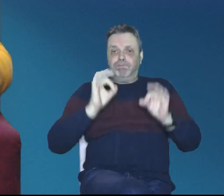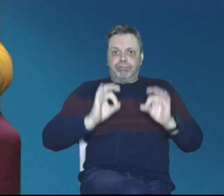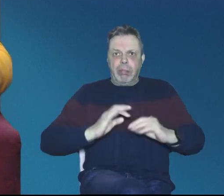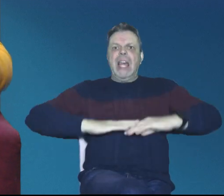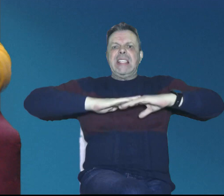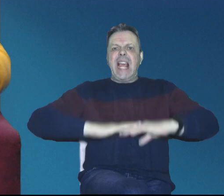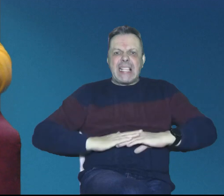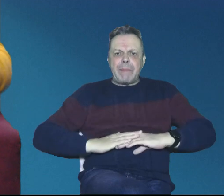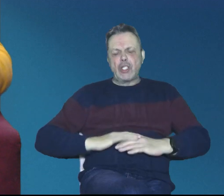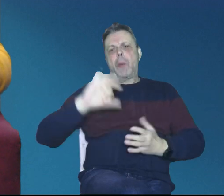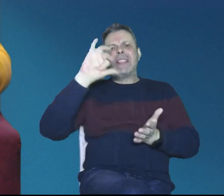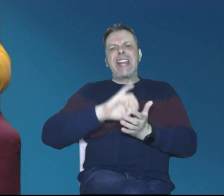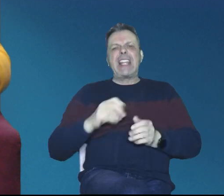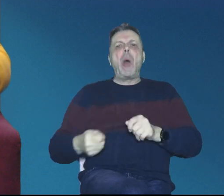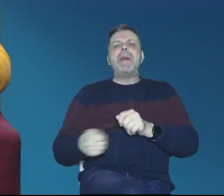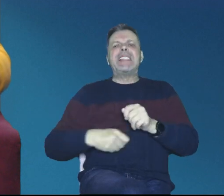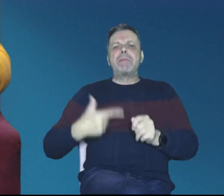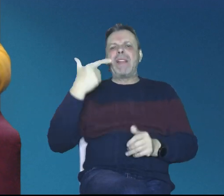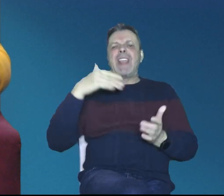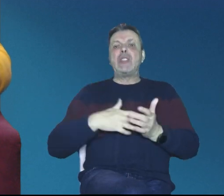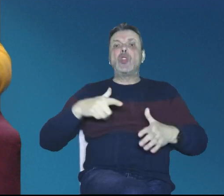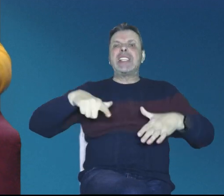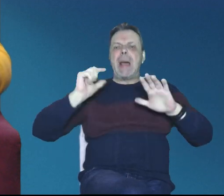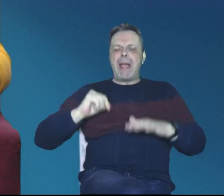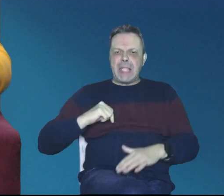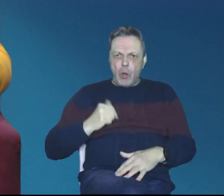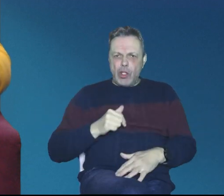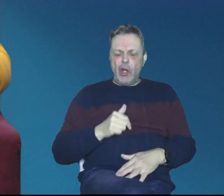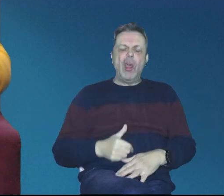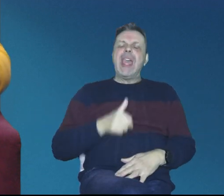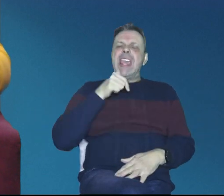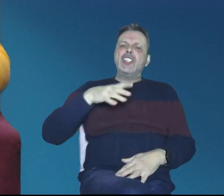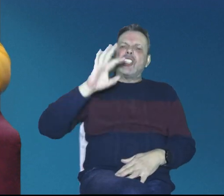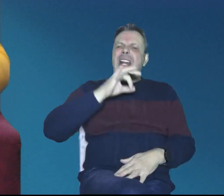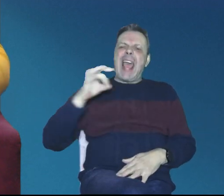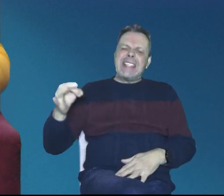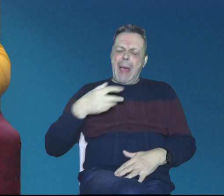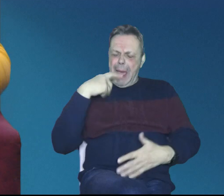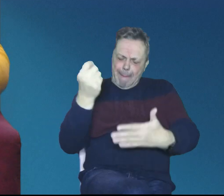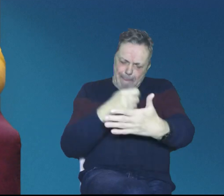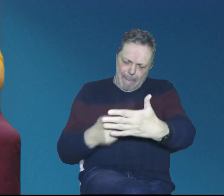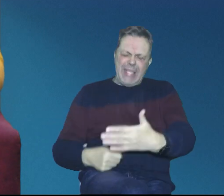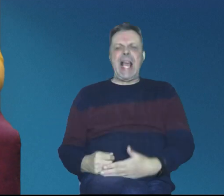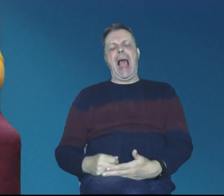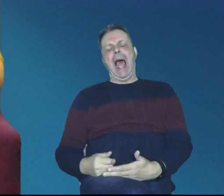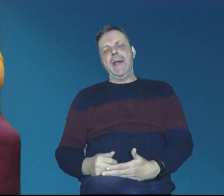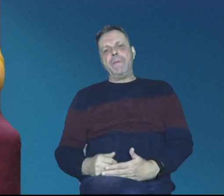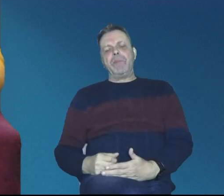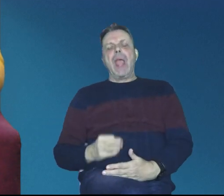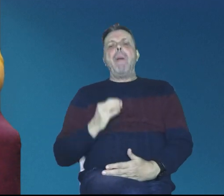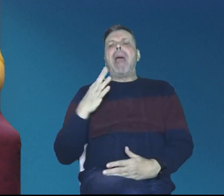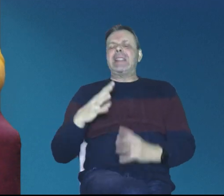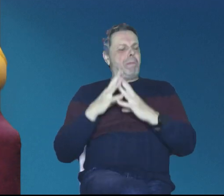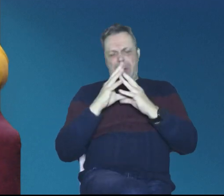sazrela, ja sam sjela za stol negdje sredinom srpnja 2017. i jedno dva tjedna pisala